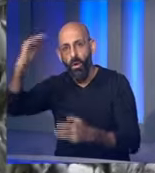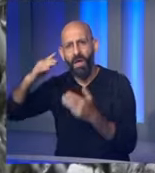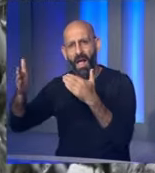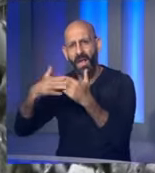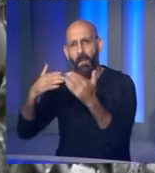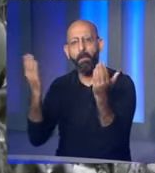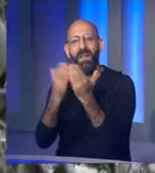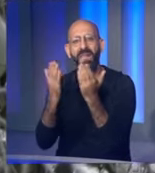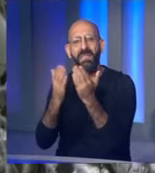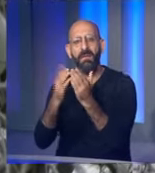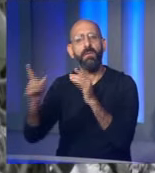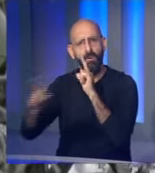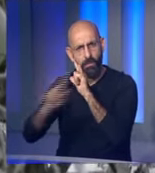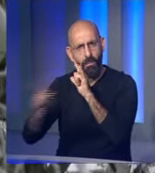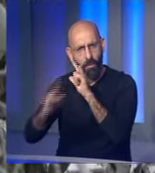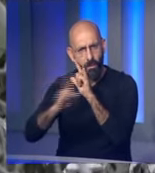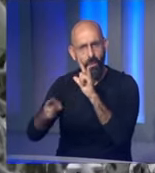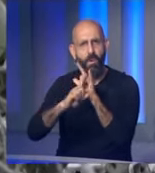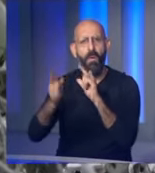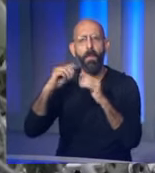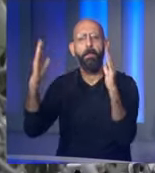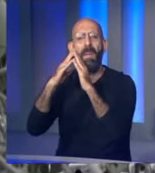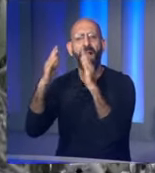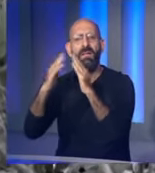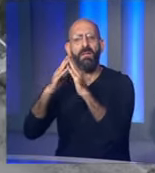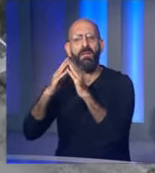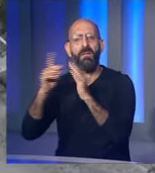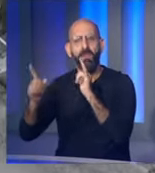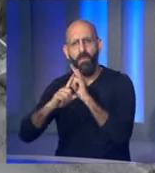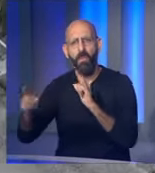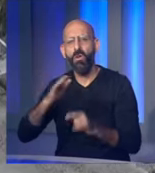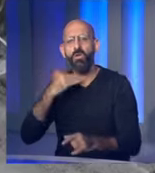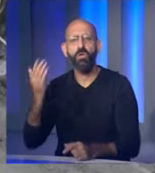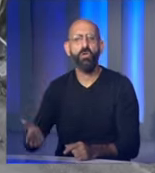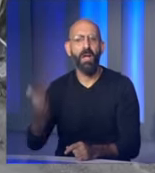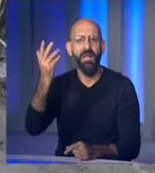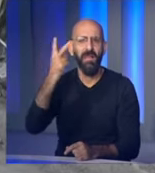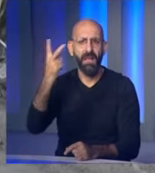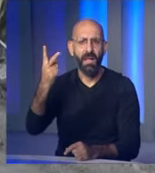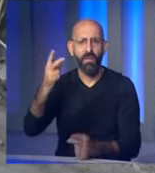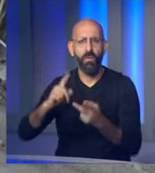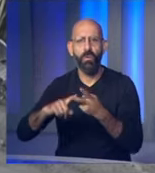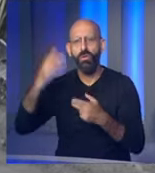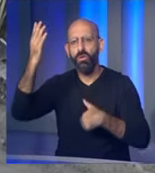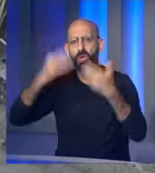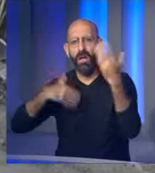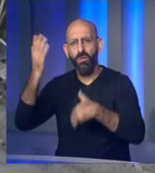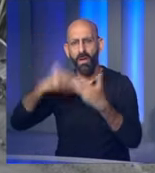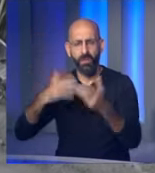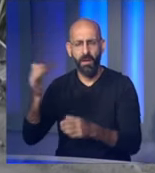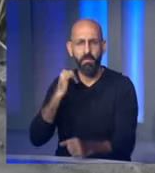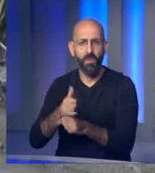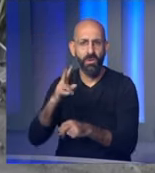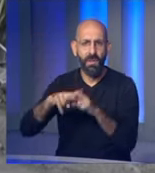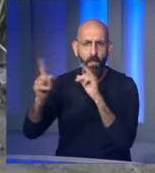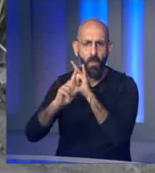انصاريه ومدينه بنت جبيل كما شن العدو غارتين على النبطي الفوق قرب مدرسه الكوثر